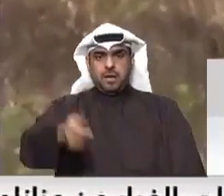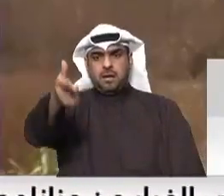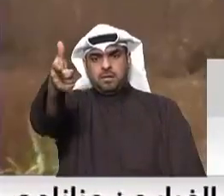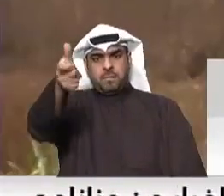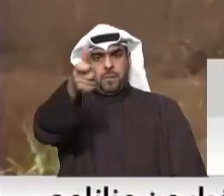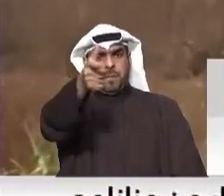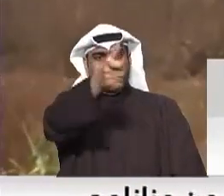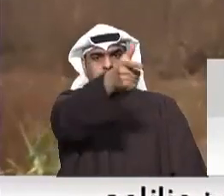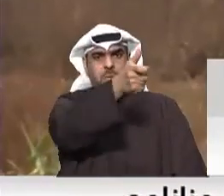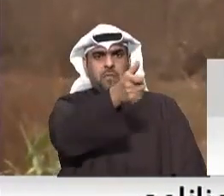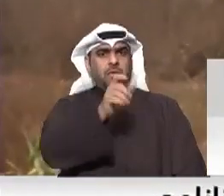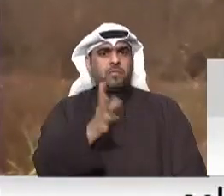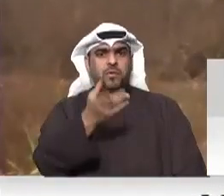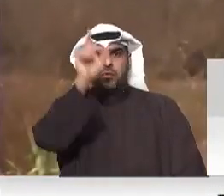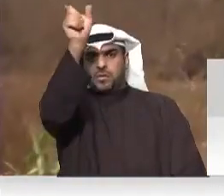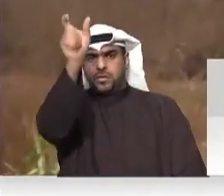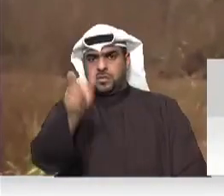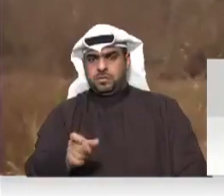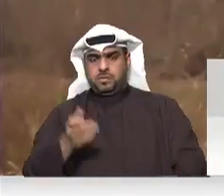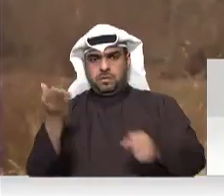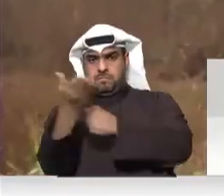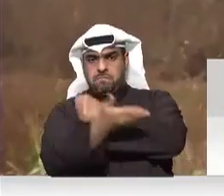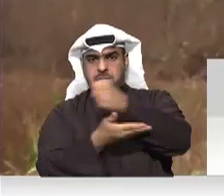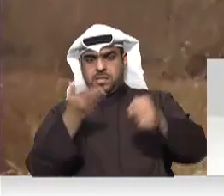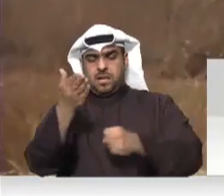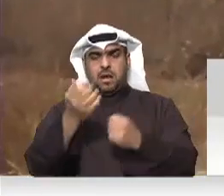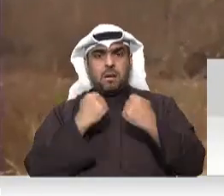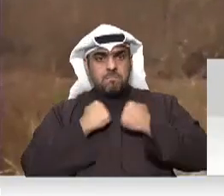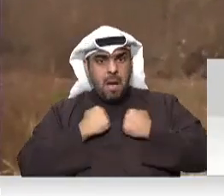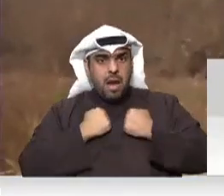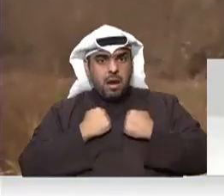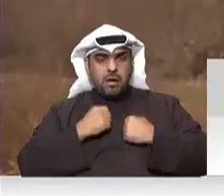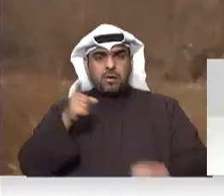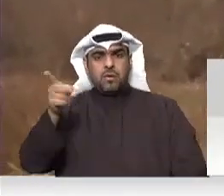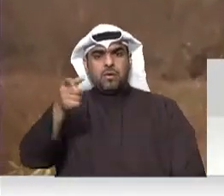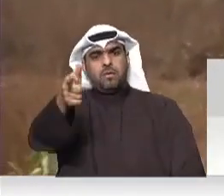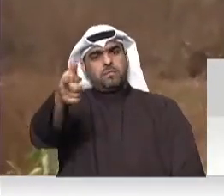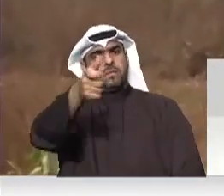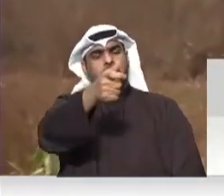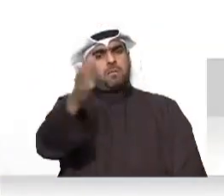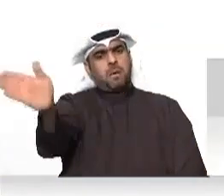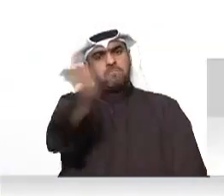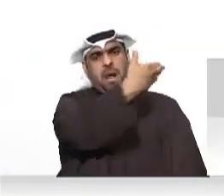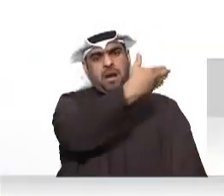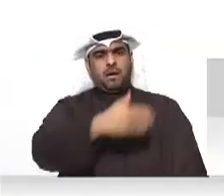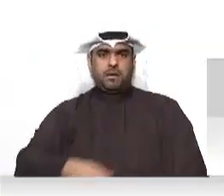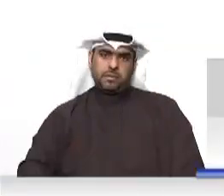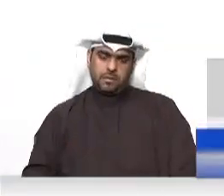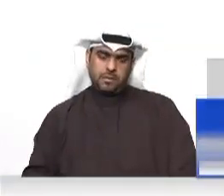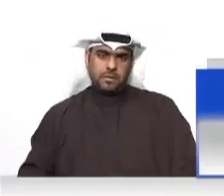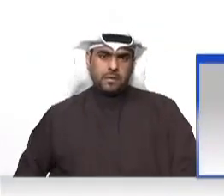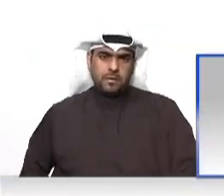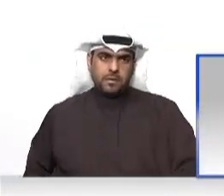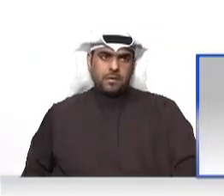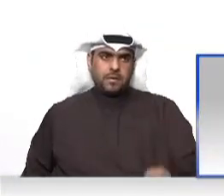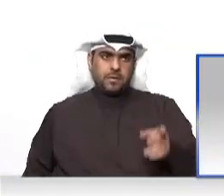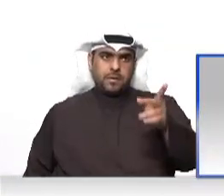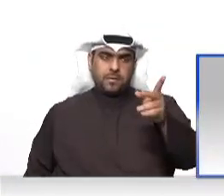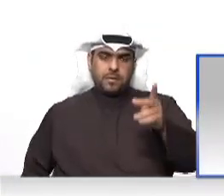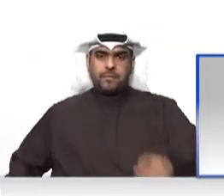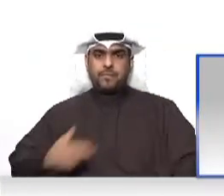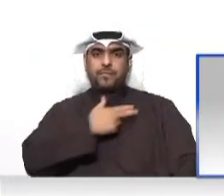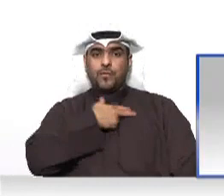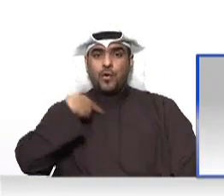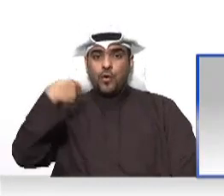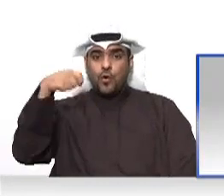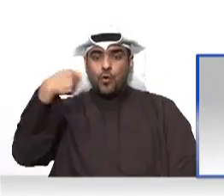المزارعين المتواجدين في أراضيهم الزراعية بذريعة أمنية. واضح تماما أن حكومة الاحتلال تريد أن